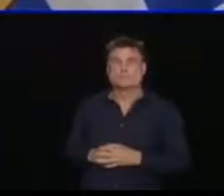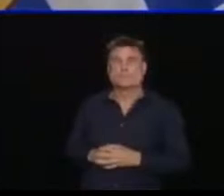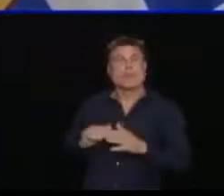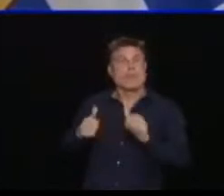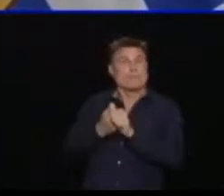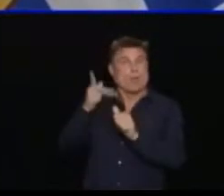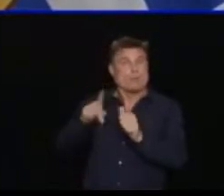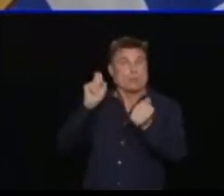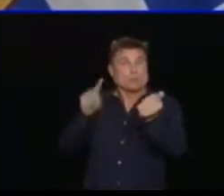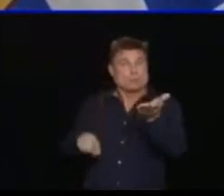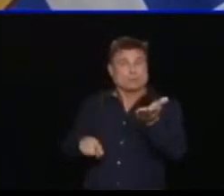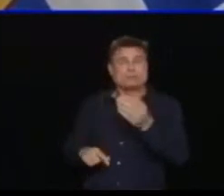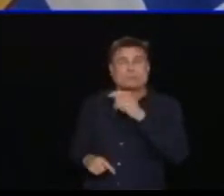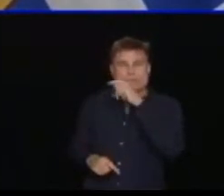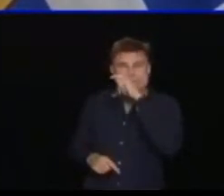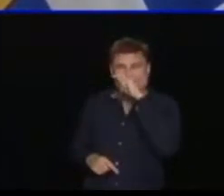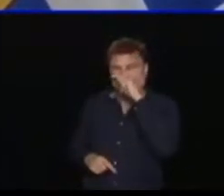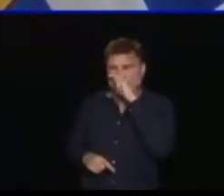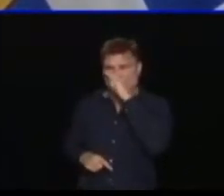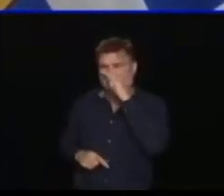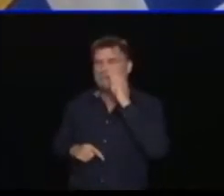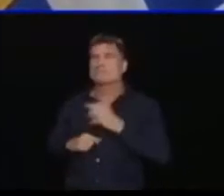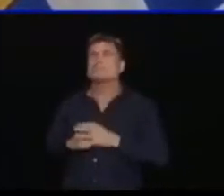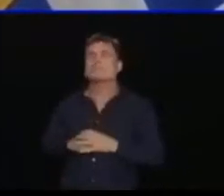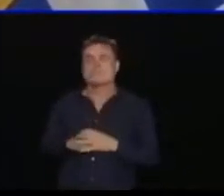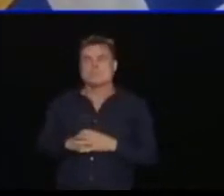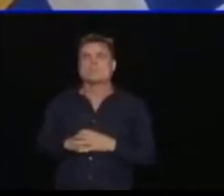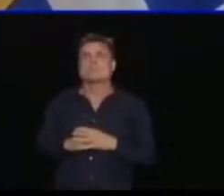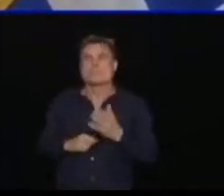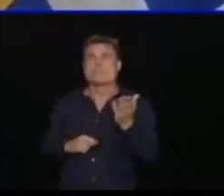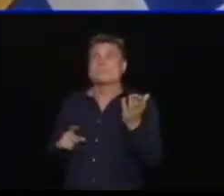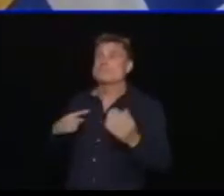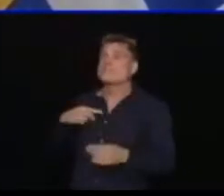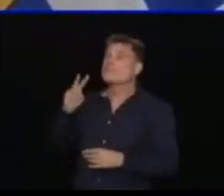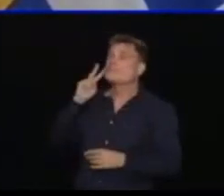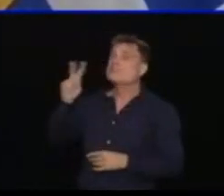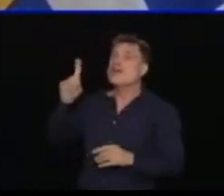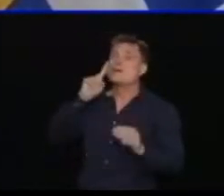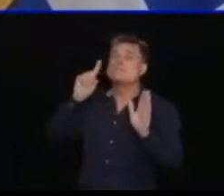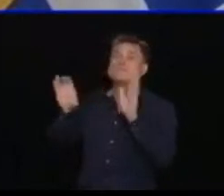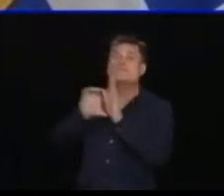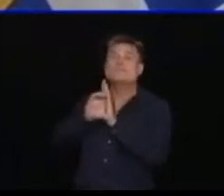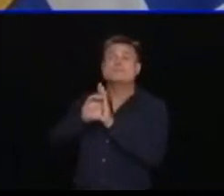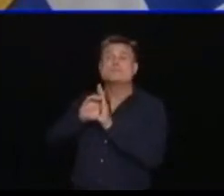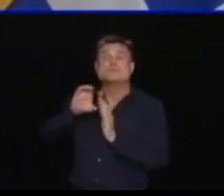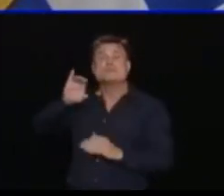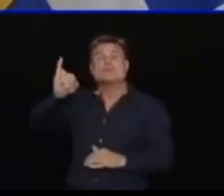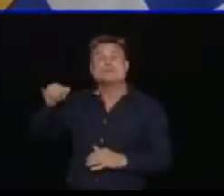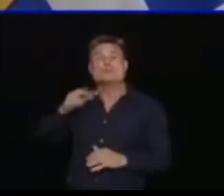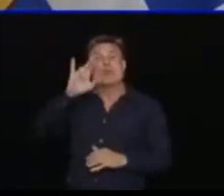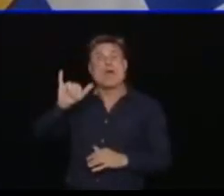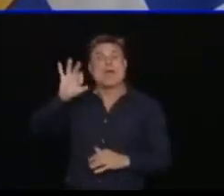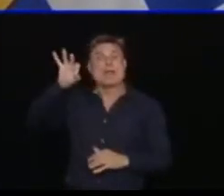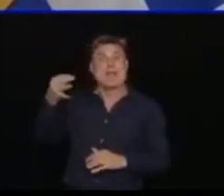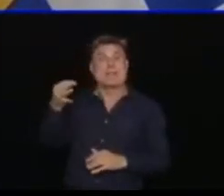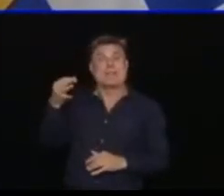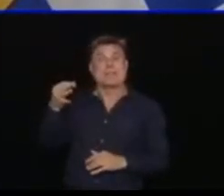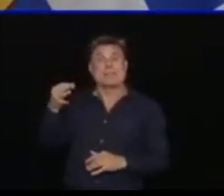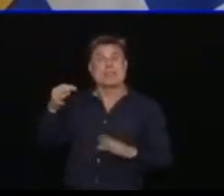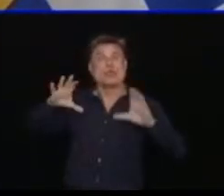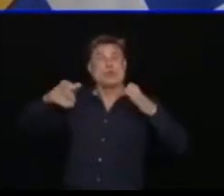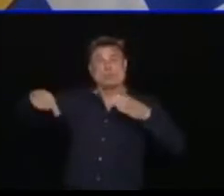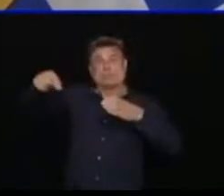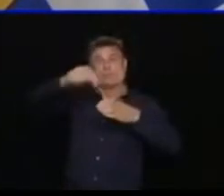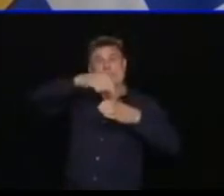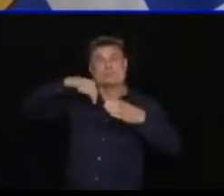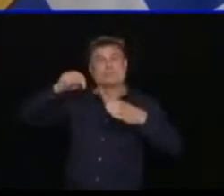dinner party at a Yaletown restaurant. 那么他也是说到了 CTV 的记者看到了这个一个照片，是看到了